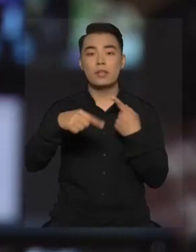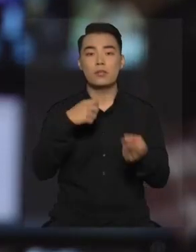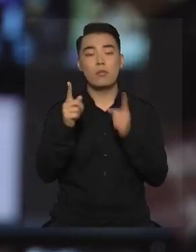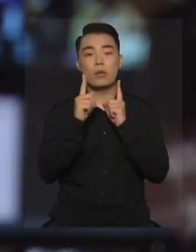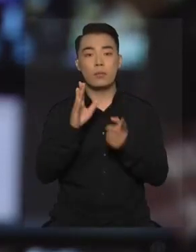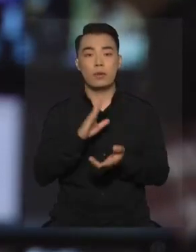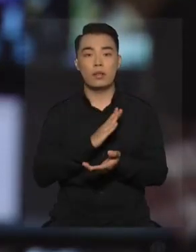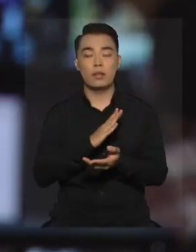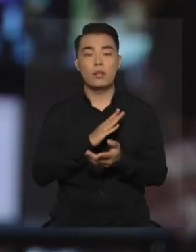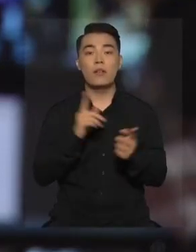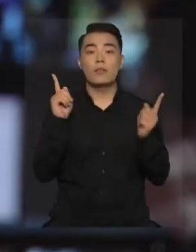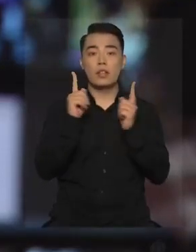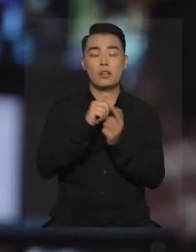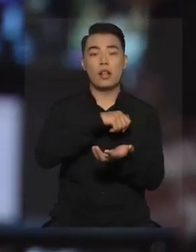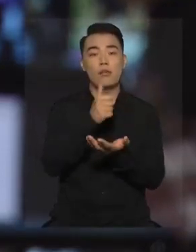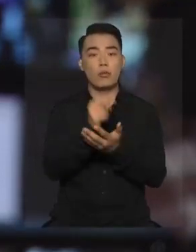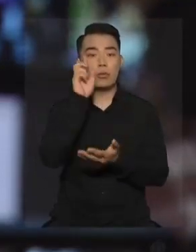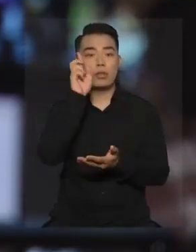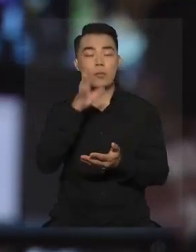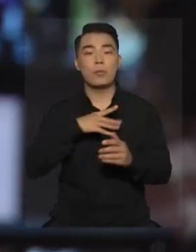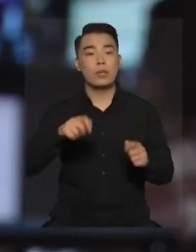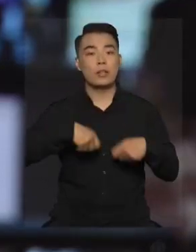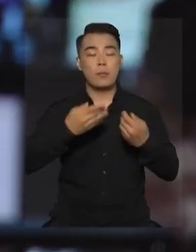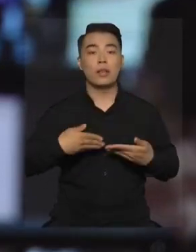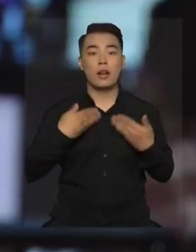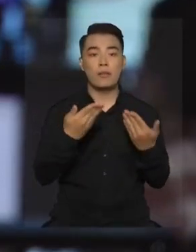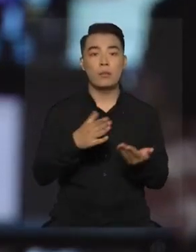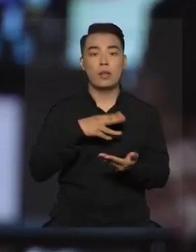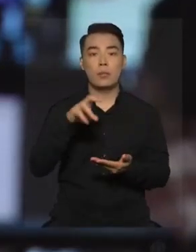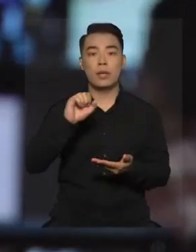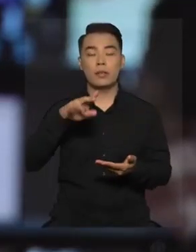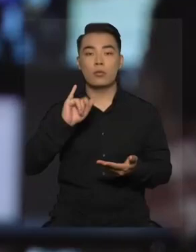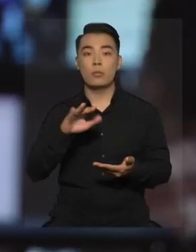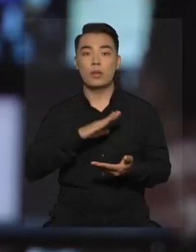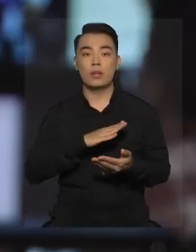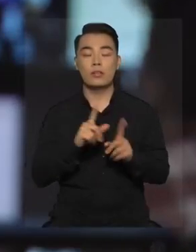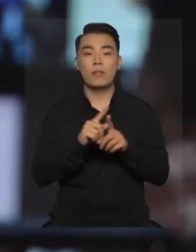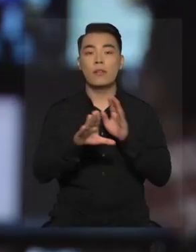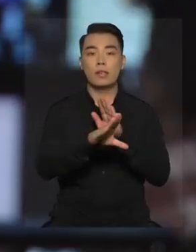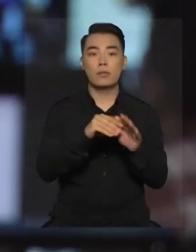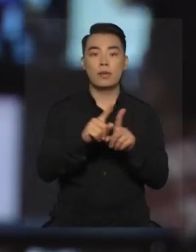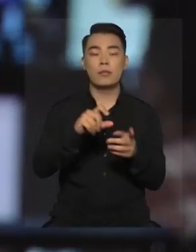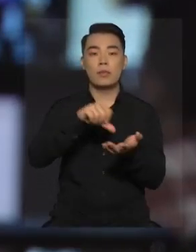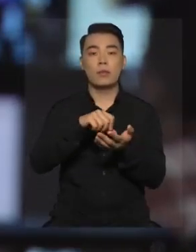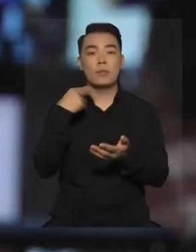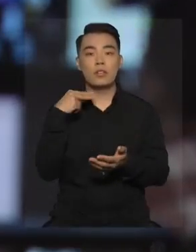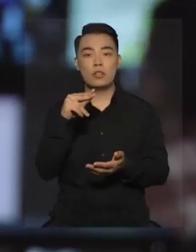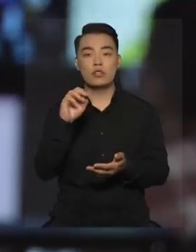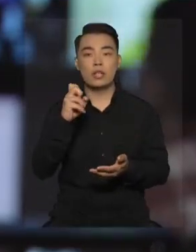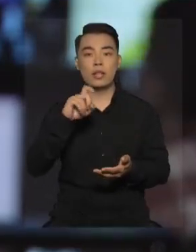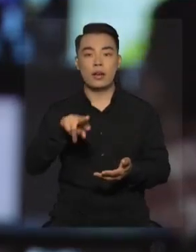бизнес-форуме. Во время встречи глава государства передал поздравления Петру Павлу по случаю его избрания на пост президента